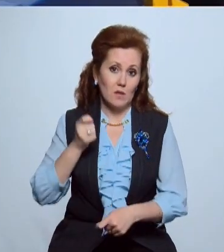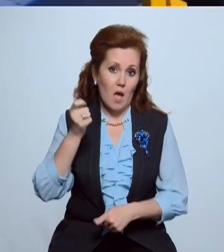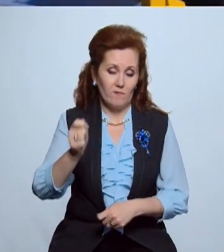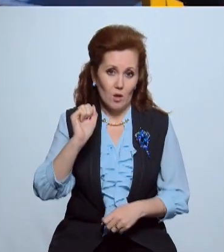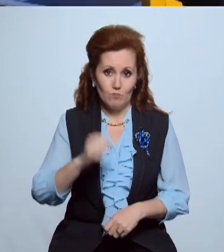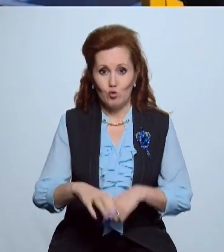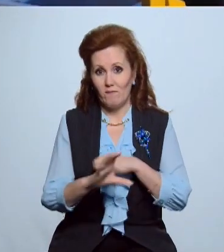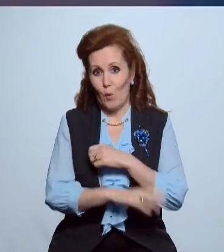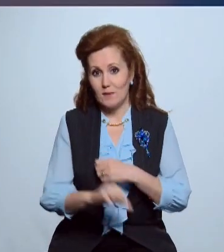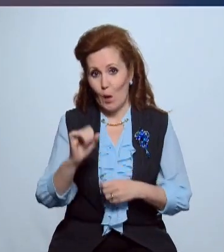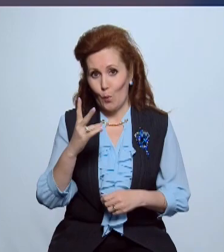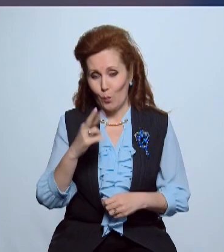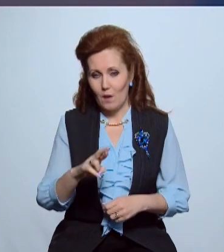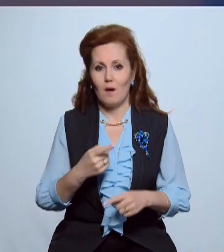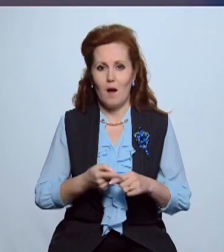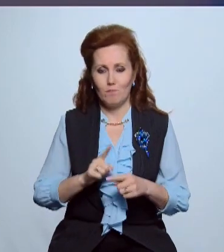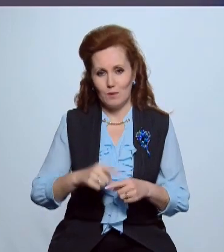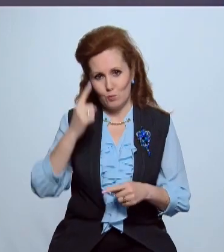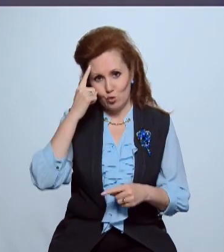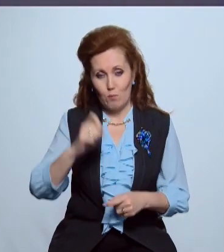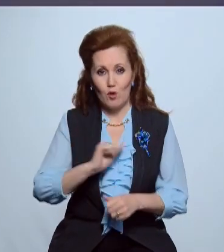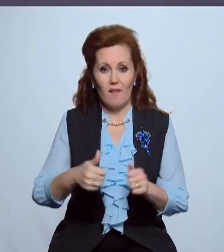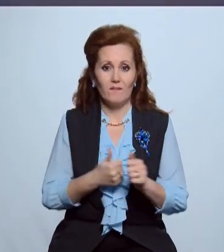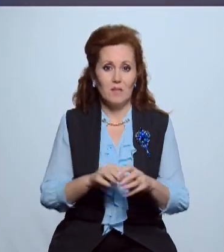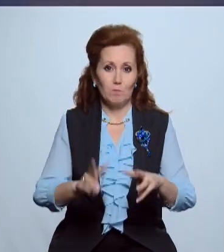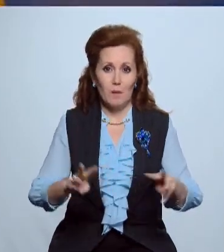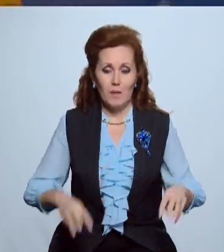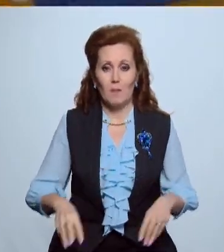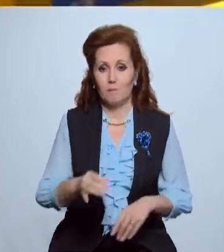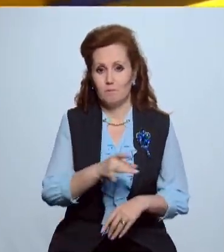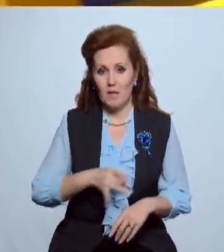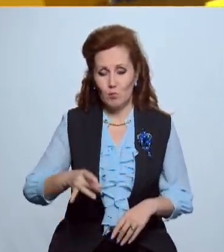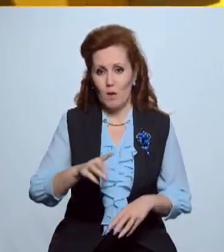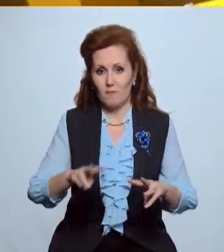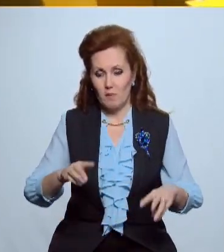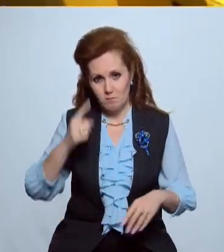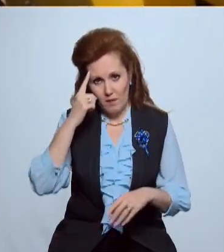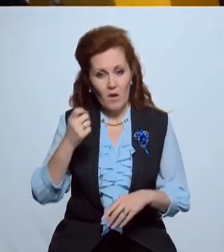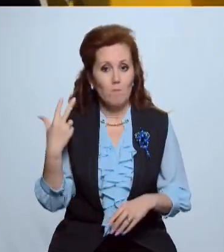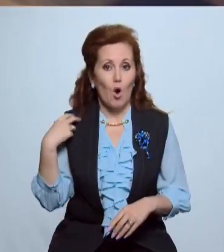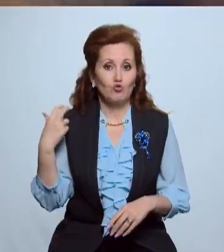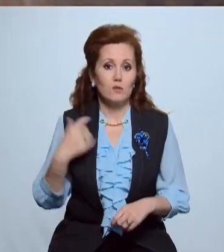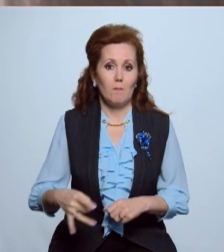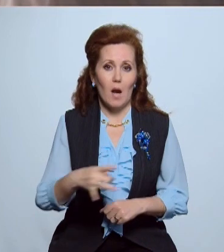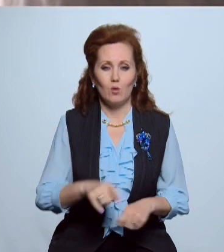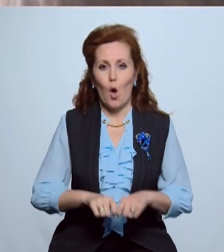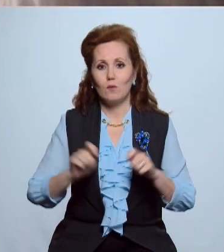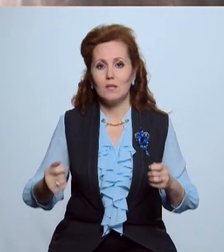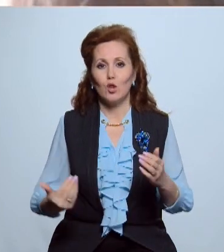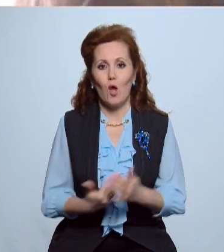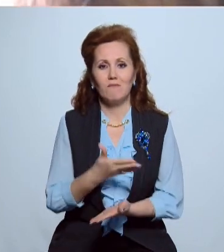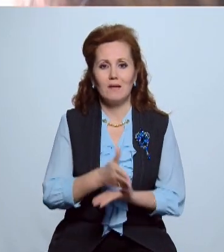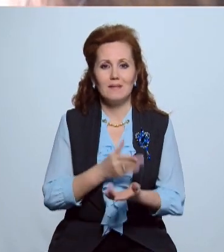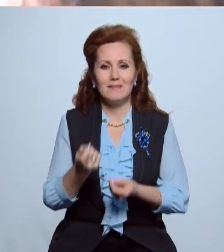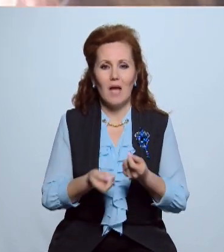уже в конце июня. Об этом вице-премьер республиканского правительства сообщила в Можгинском районе на открытии нового зерносушильного